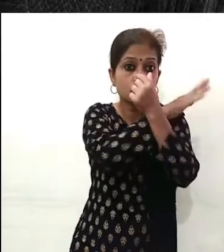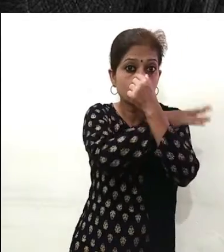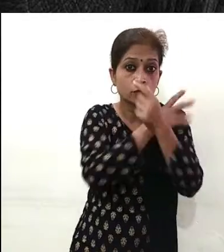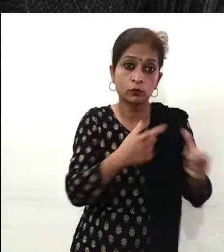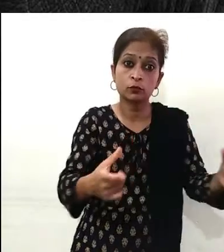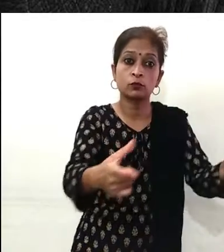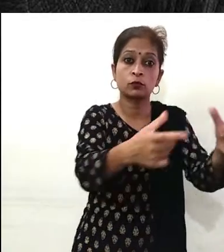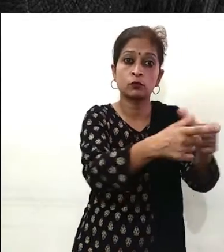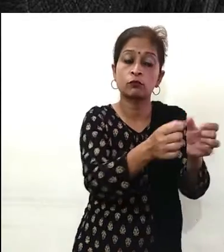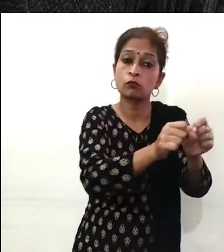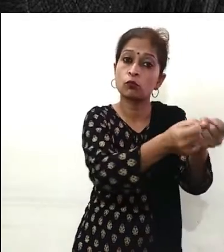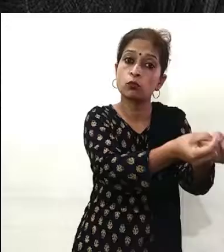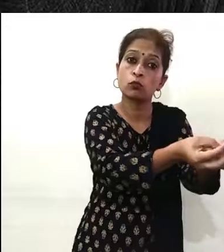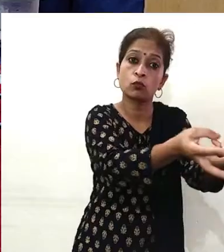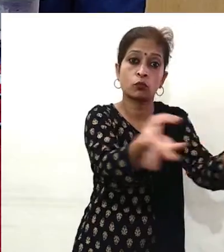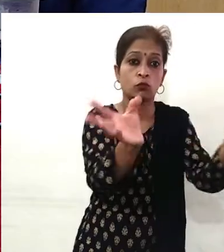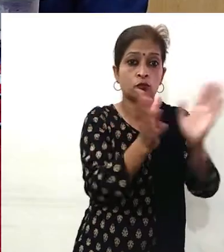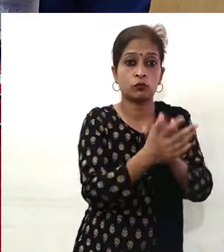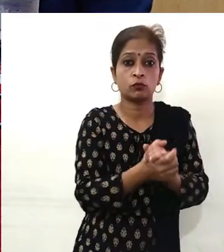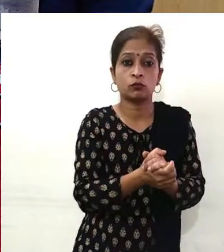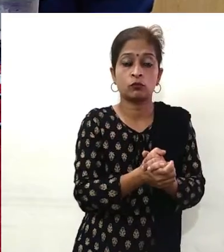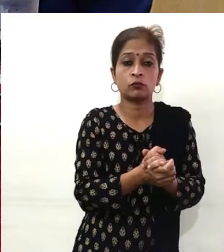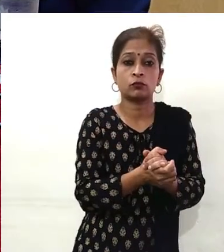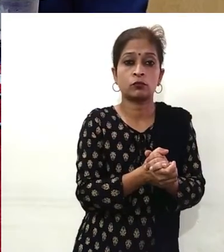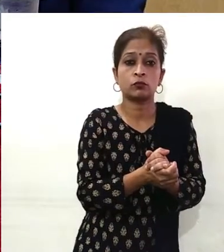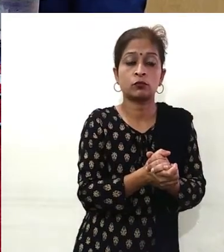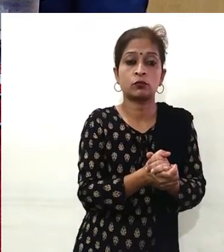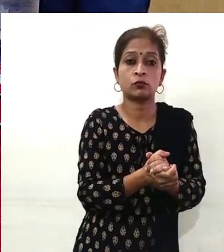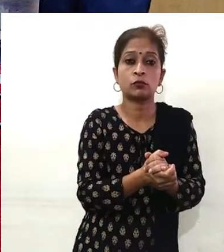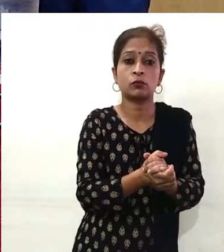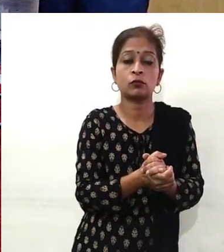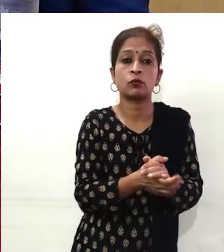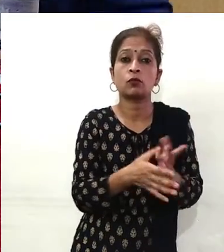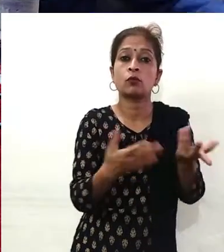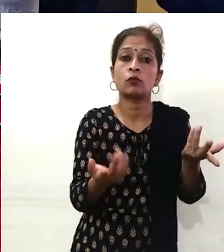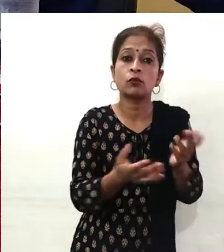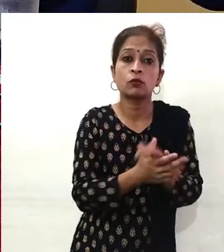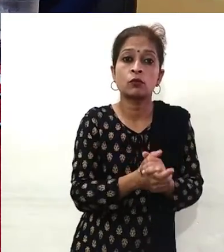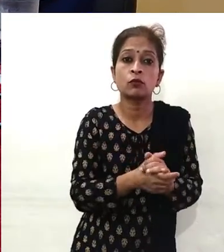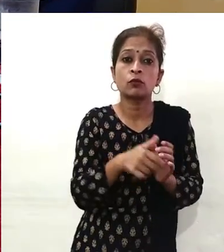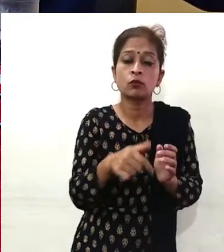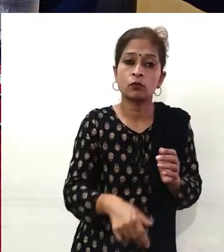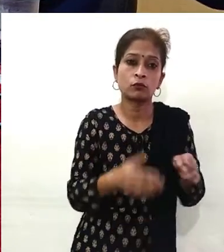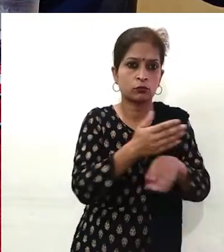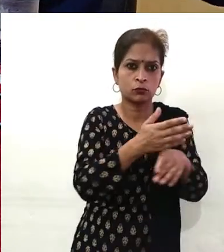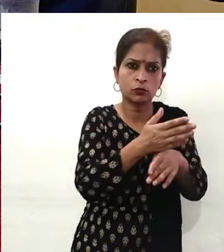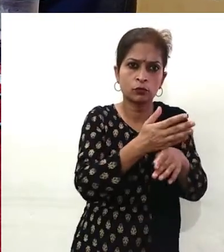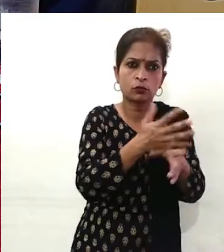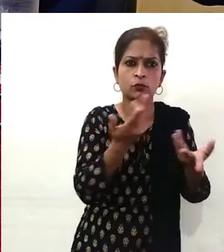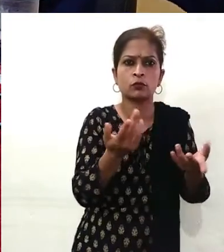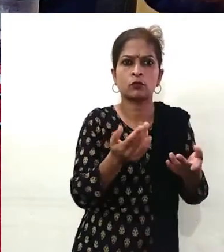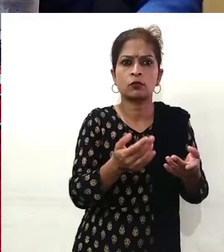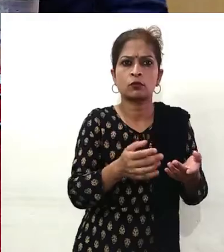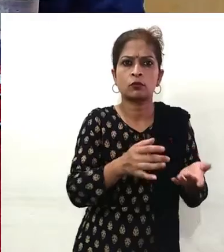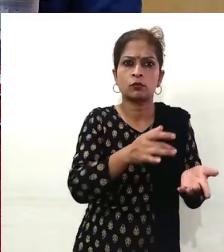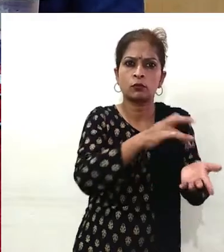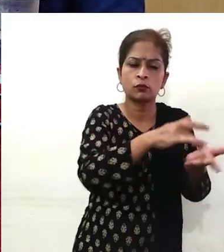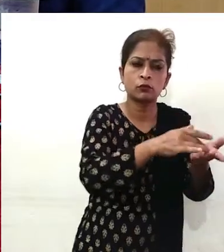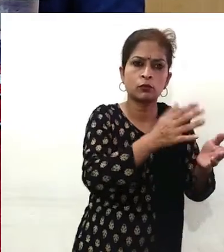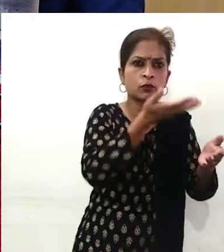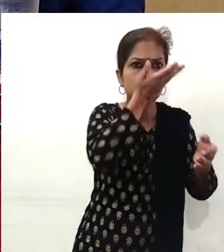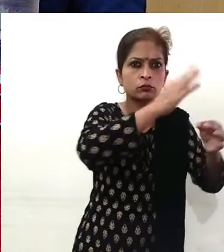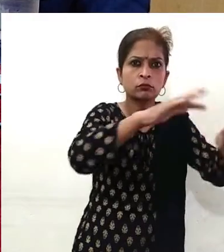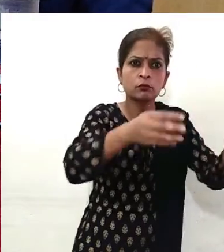जो जत्था होता था काफी बड़ा होता था। तो पूरे हाथियों का जत्था लेके खड़ा कि देखा कि हाँ, एक बड़ा लकड़ी का टुकड़ा समुद्र के किनारे लगा हुआ